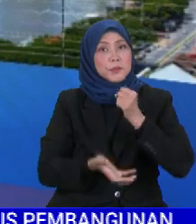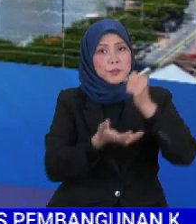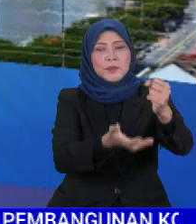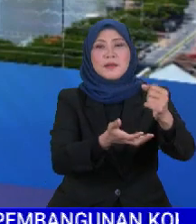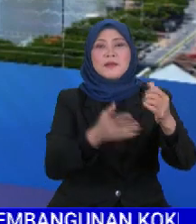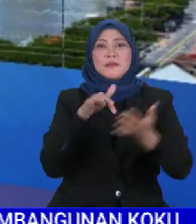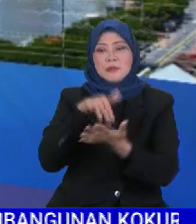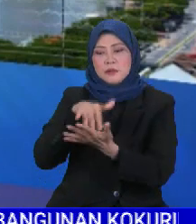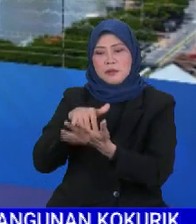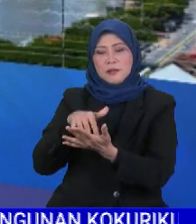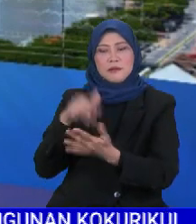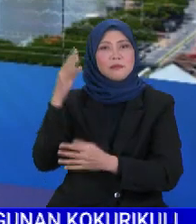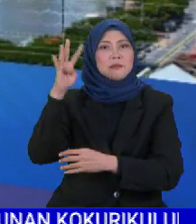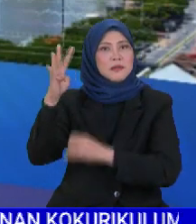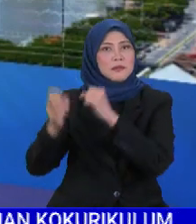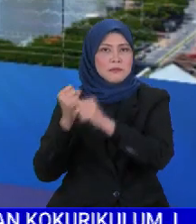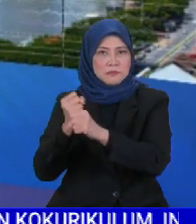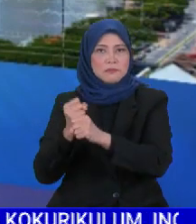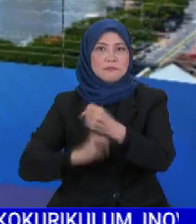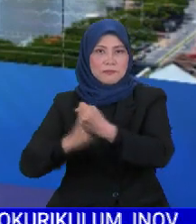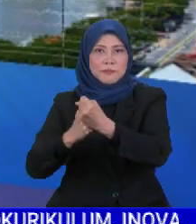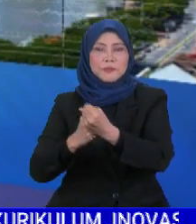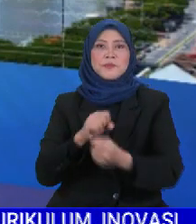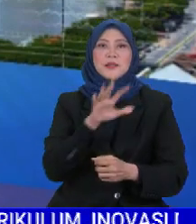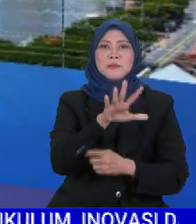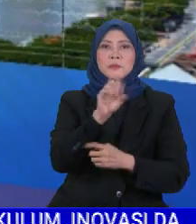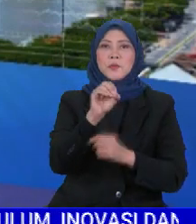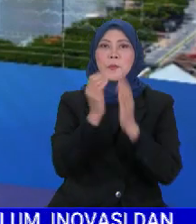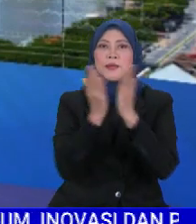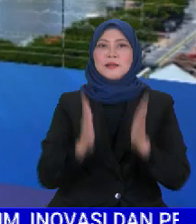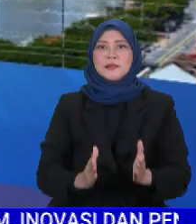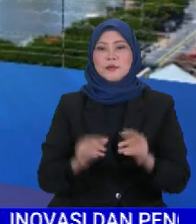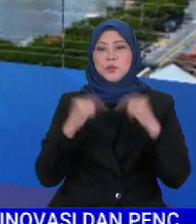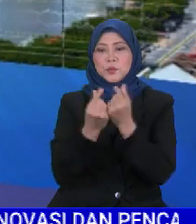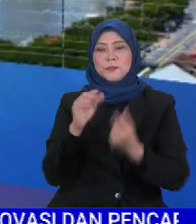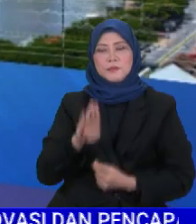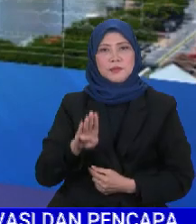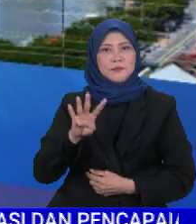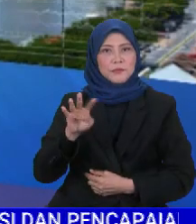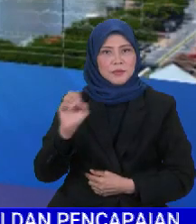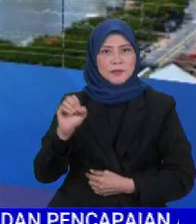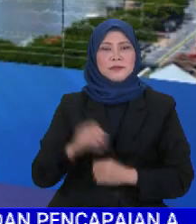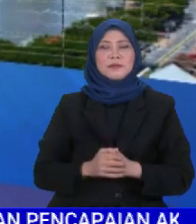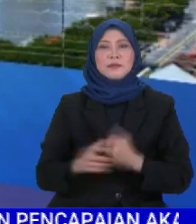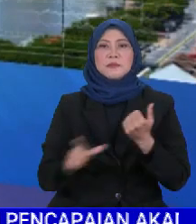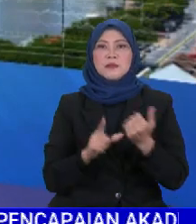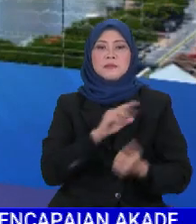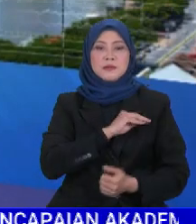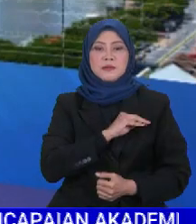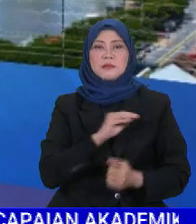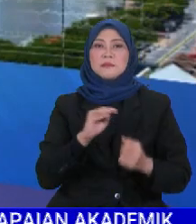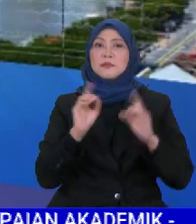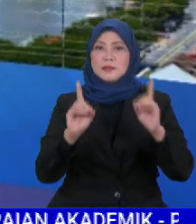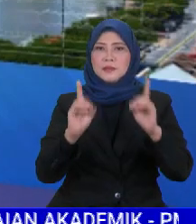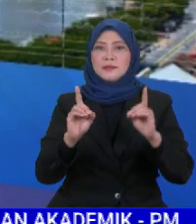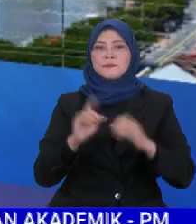membiayai pengajian selama 4 tahun kepada 50 pelajar golongan B40. Timbalan Menteri Pendidikan dan Inovasi